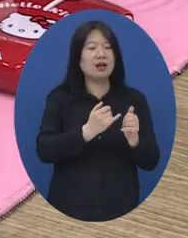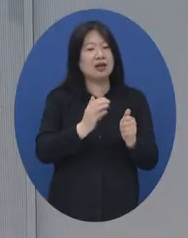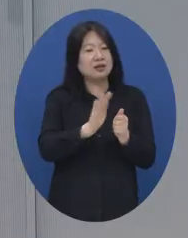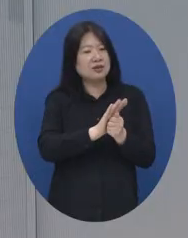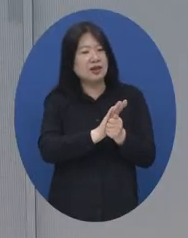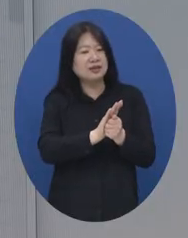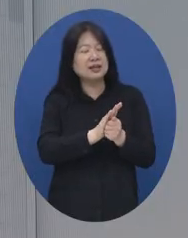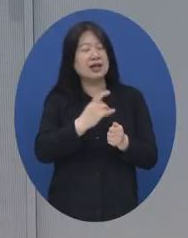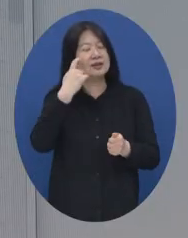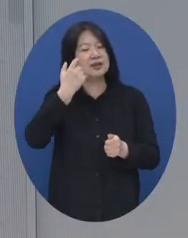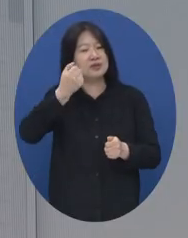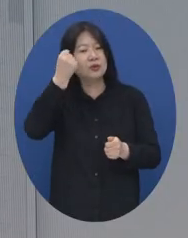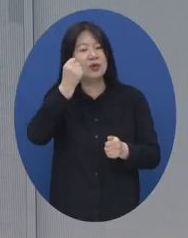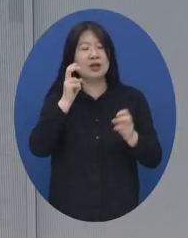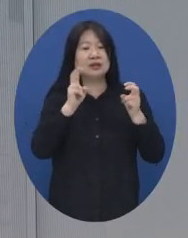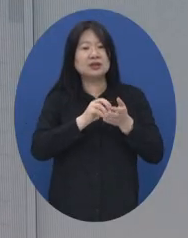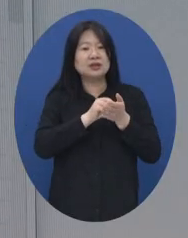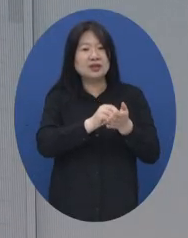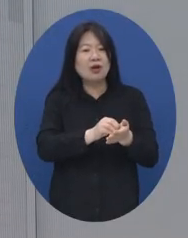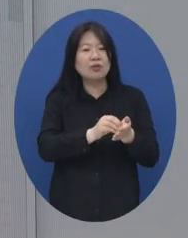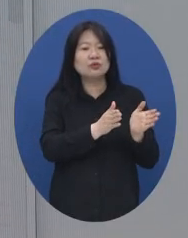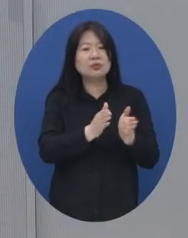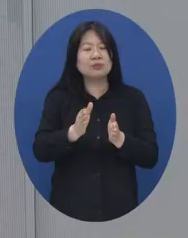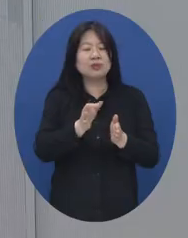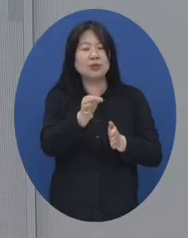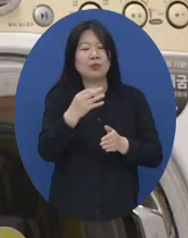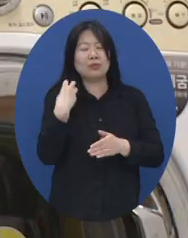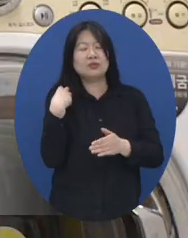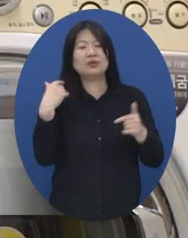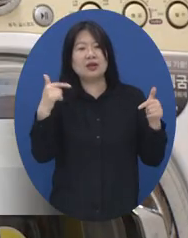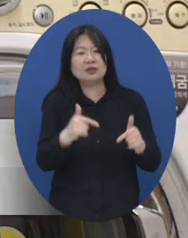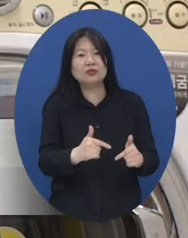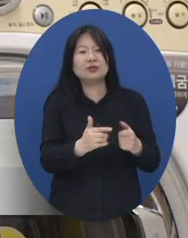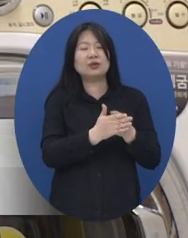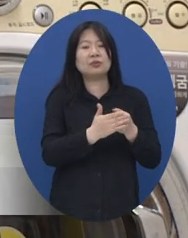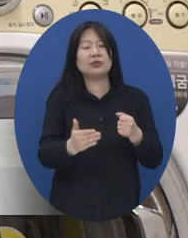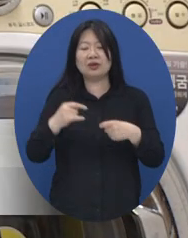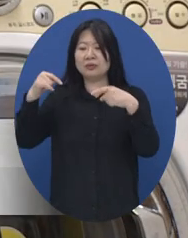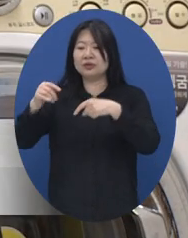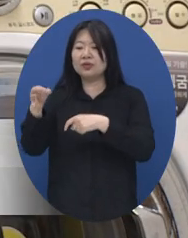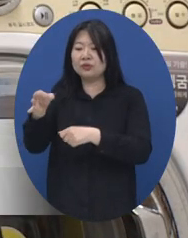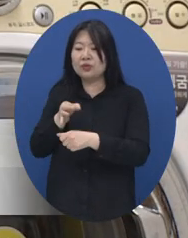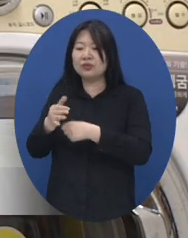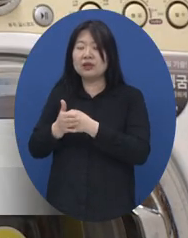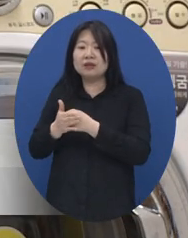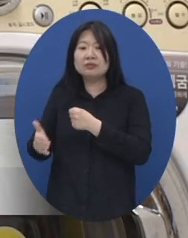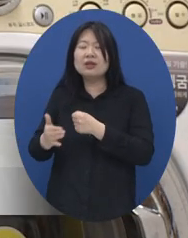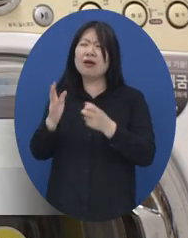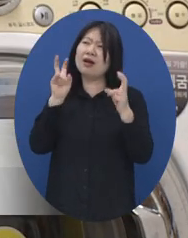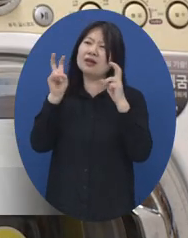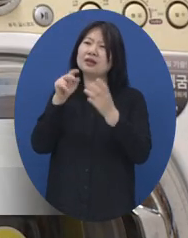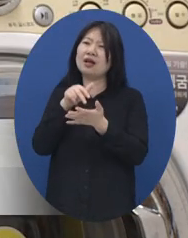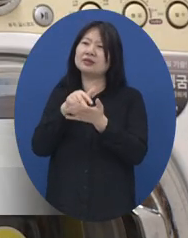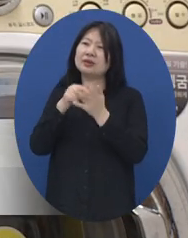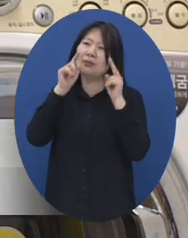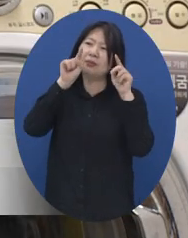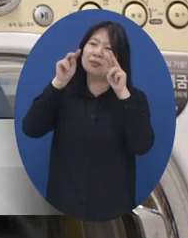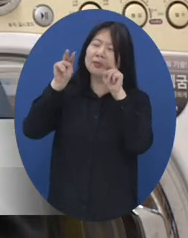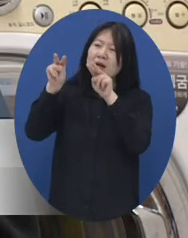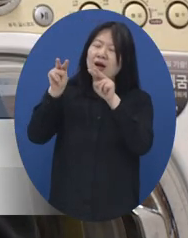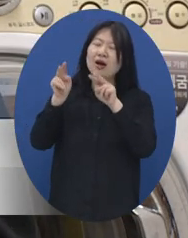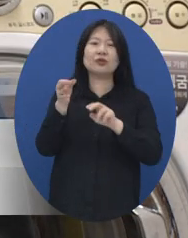취업 비용 부담을 조금이나마 덜어 주기 때문입니다 면접비 까지 주셔 가지고 그만큼 회사가 이제